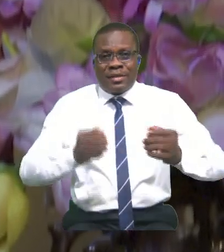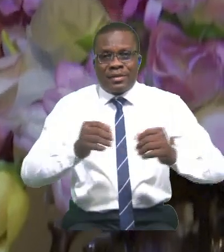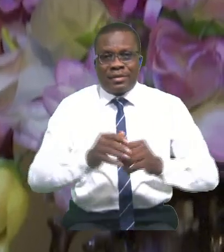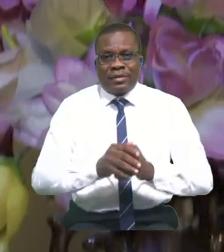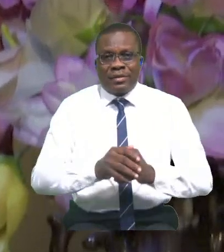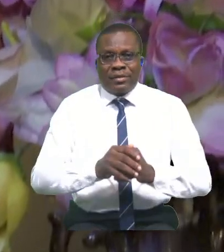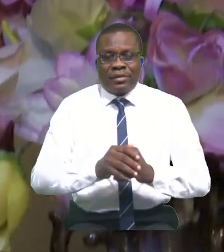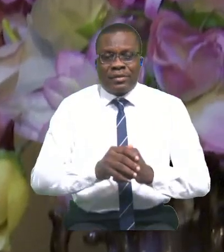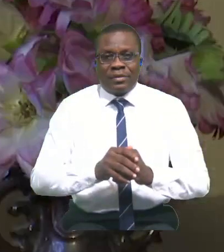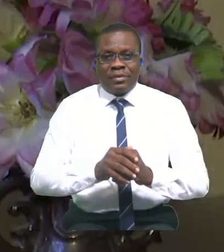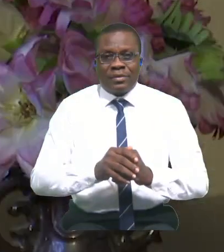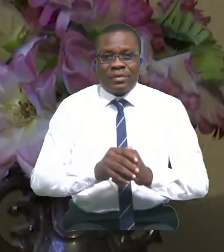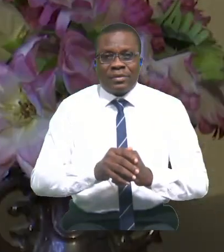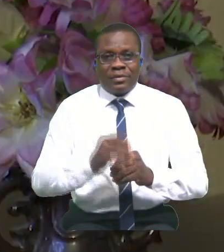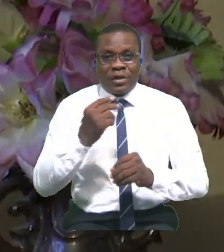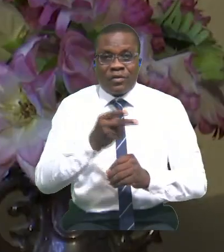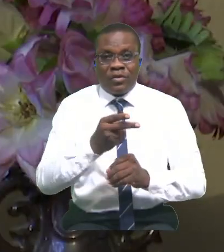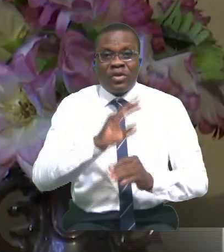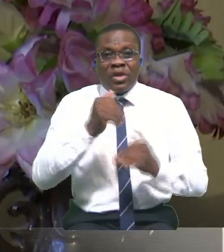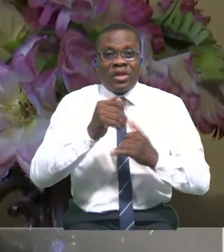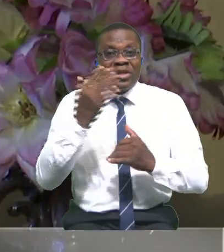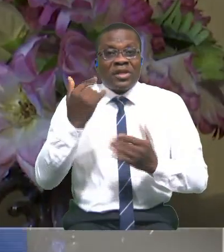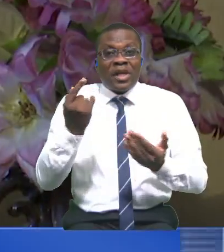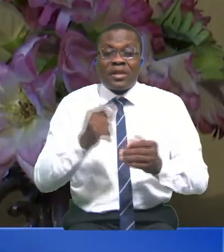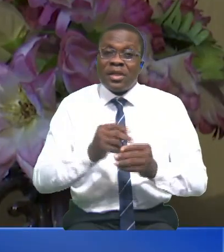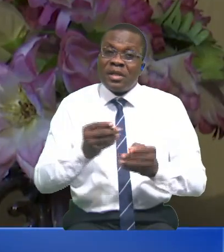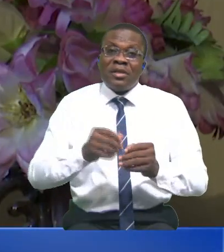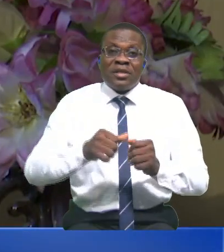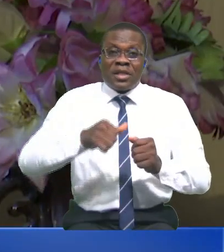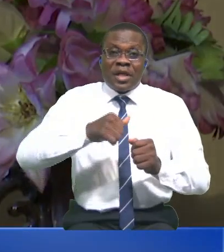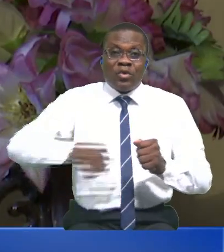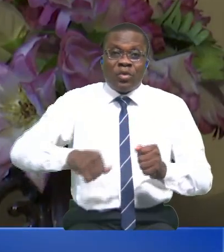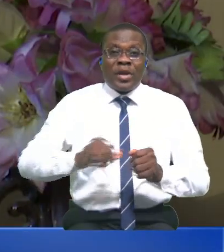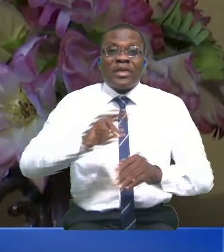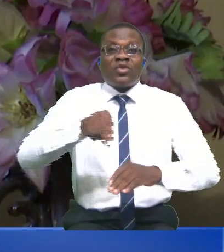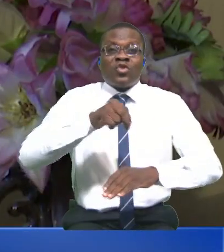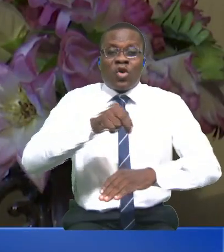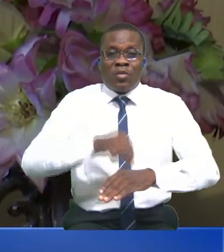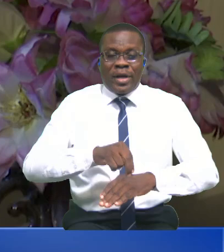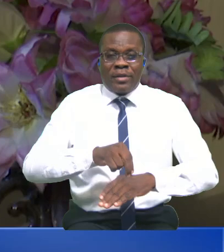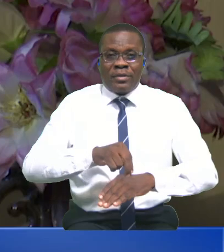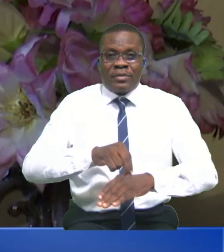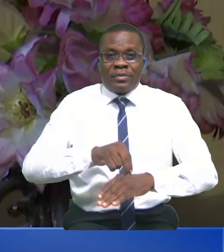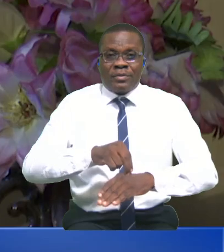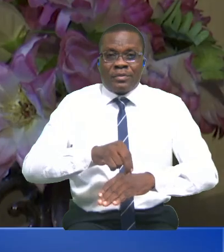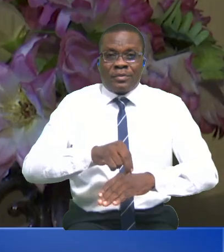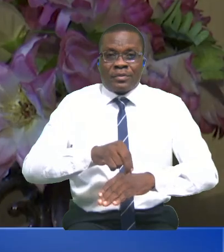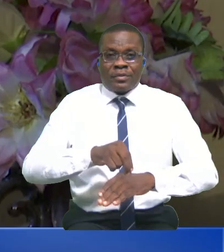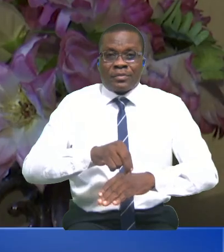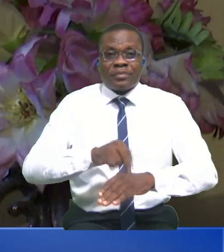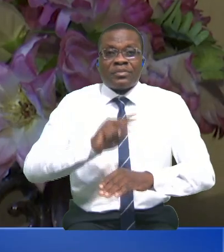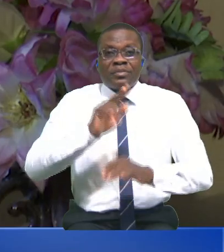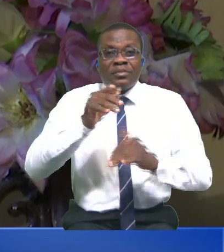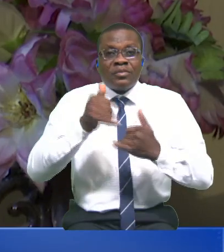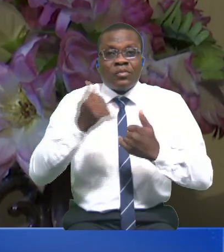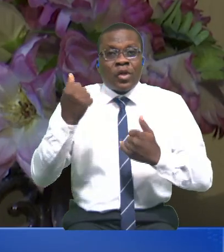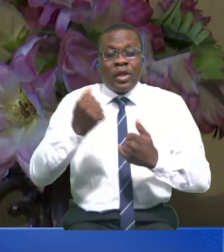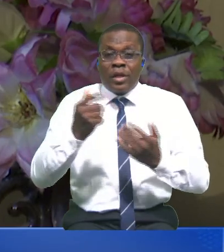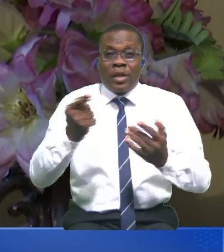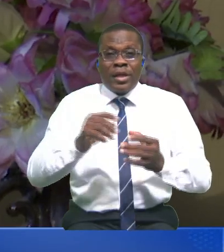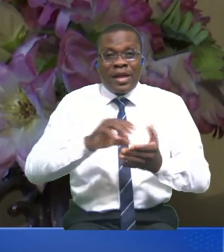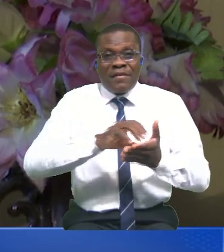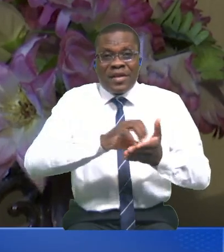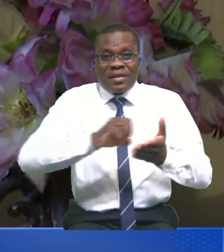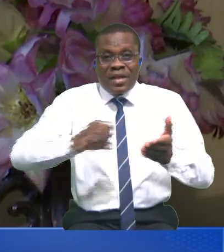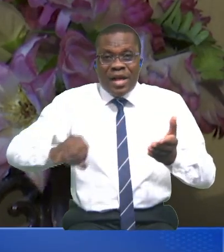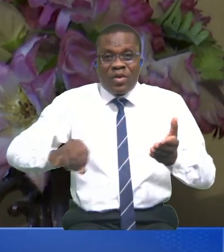aisselle j'ai été c'était une opération normal et il avait estipé tout ce qu'